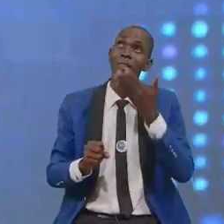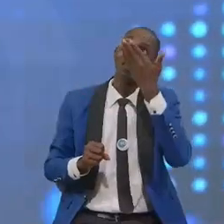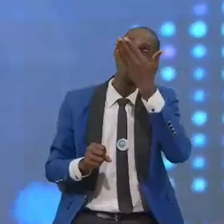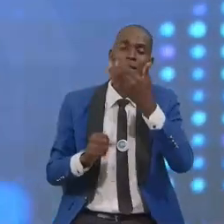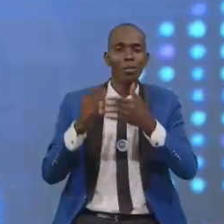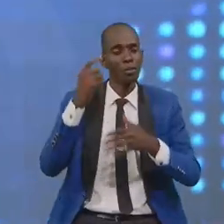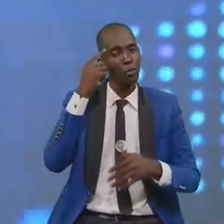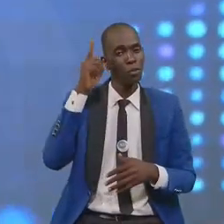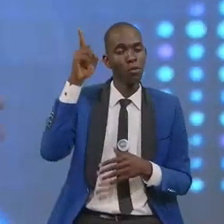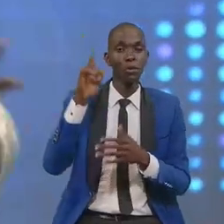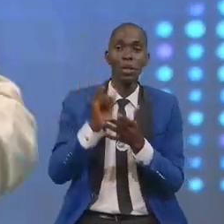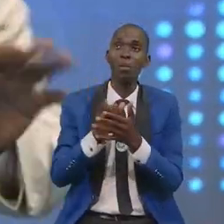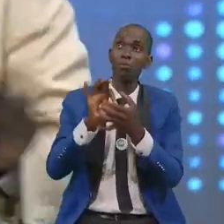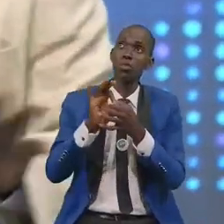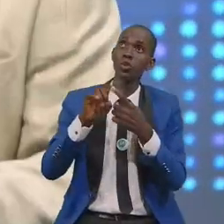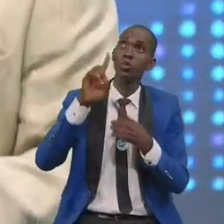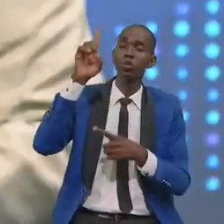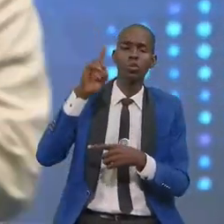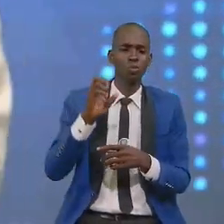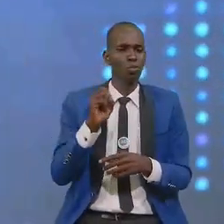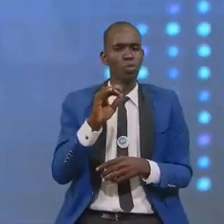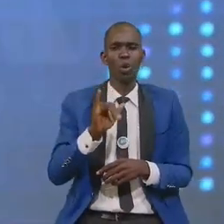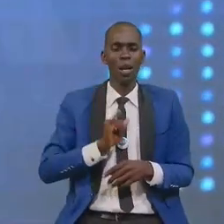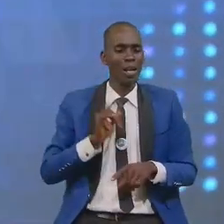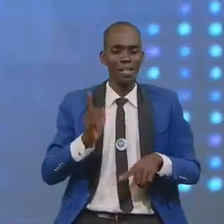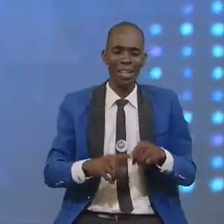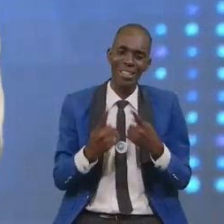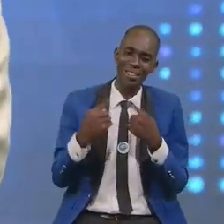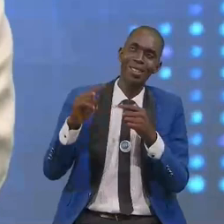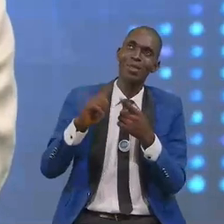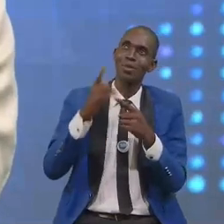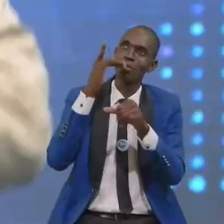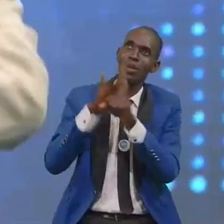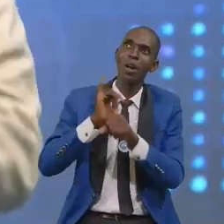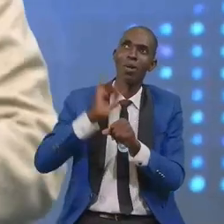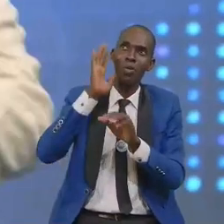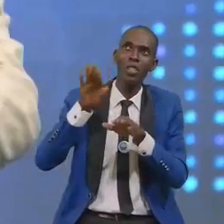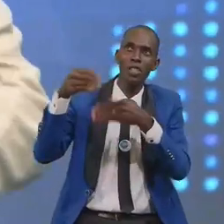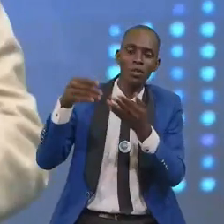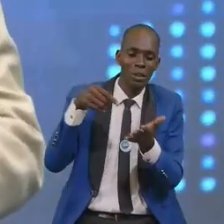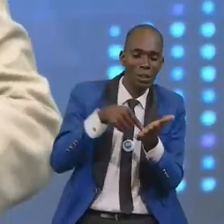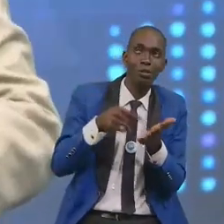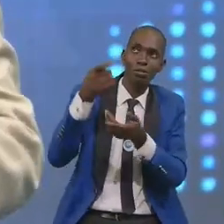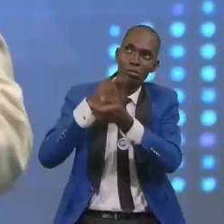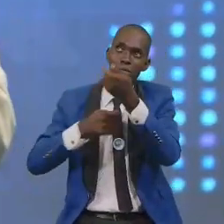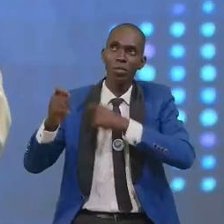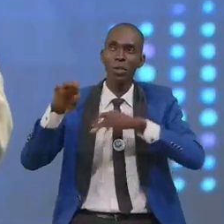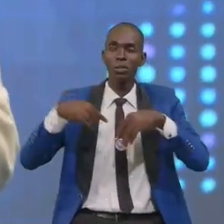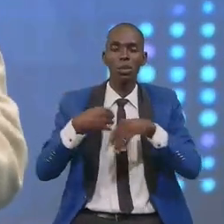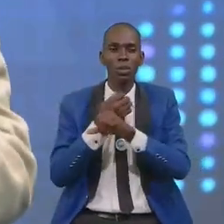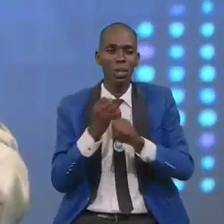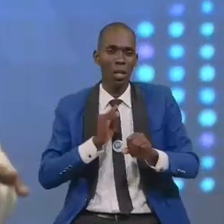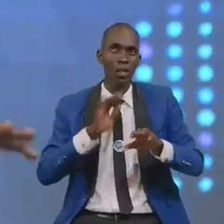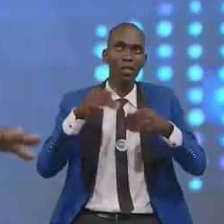possession donc je ne veux même pas essayer de te dire que je te donne ceci ou tu dois tu vas me donne le salut où je vais te donner ceci et tu vas me donner